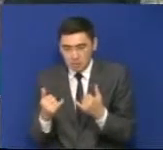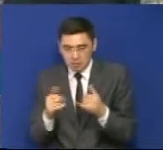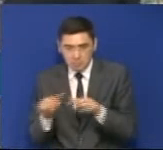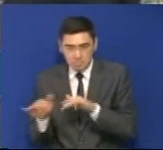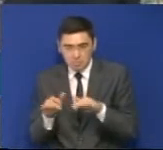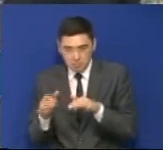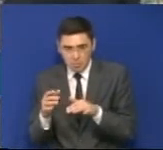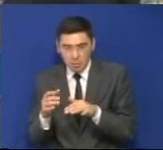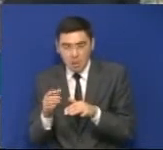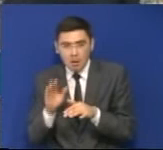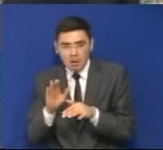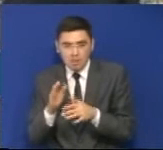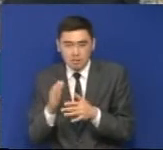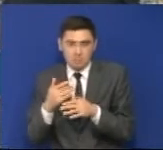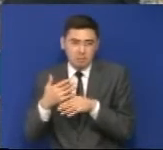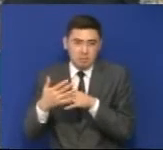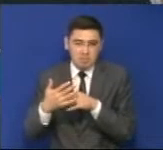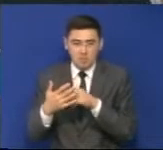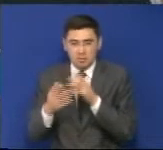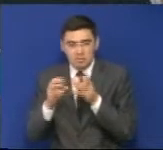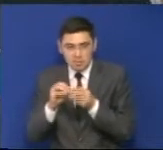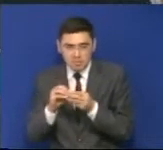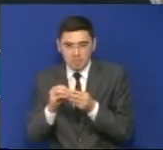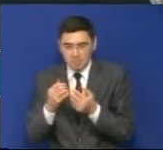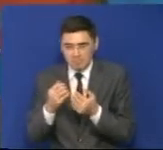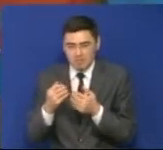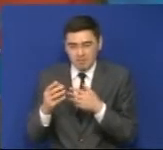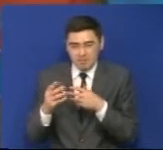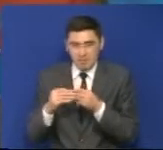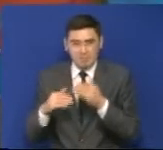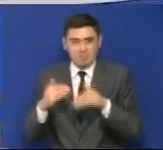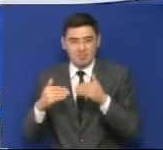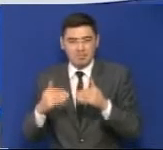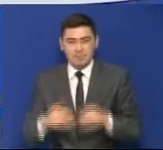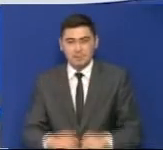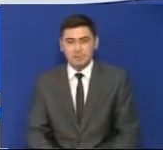істеп жатыр. Сондықтан алыс-беріспен барыс-келісті бәсеңдетуге болмайды.